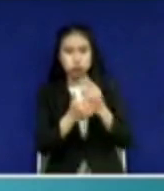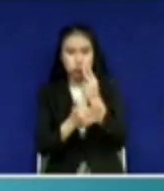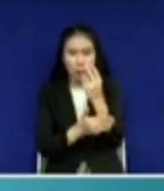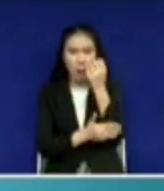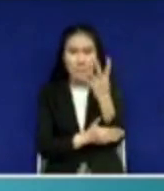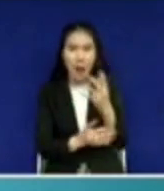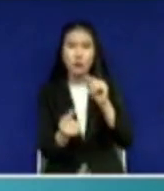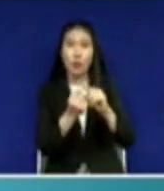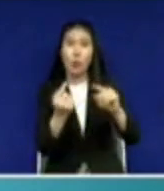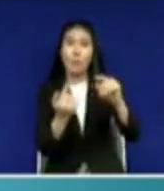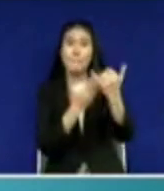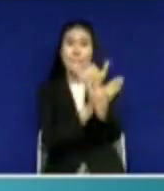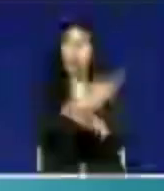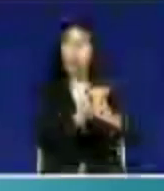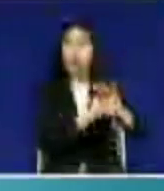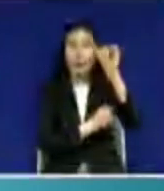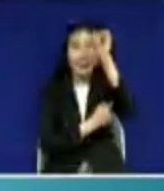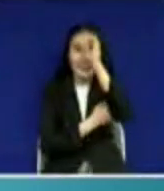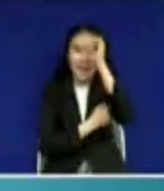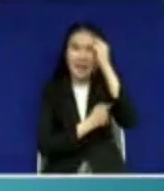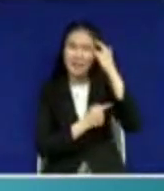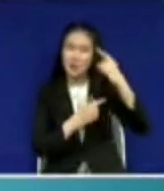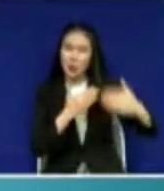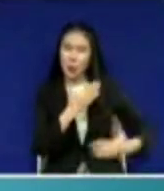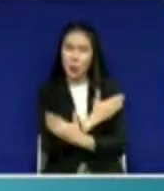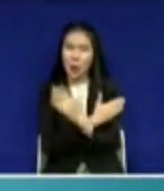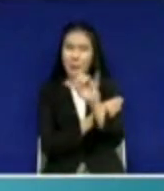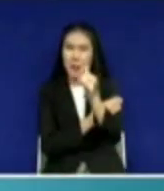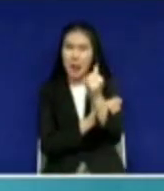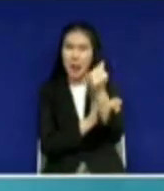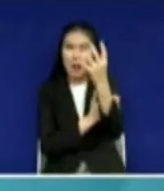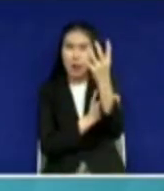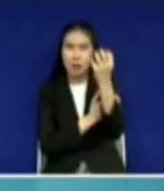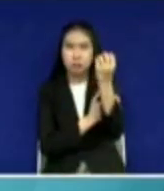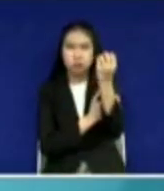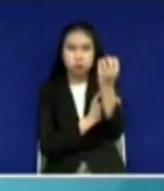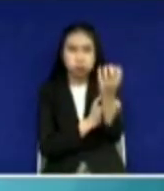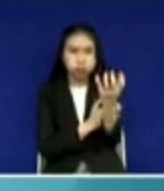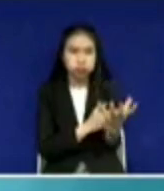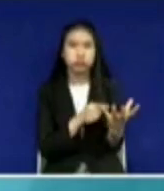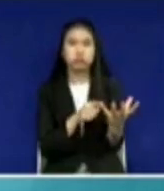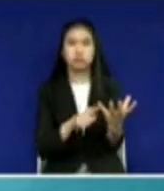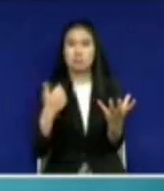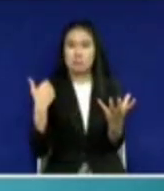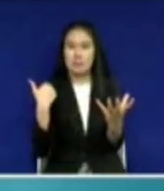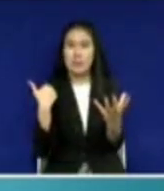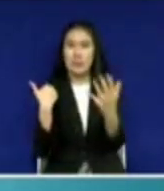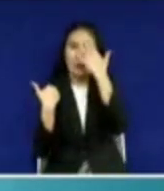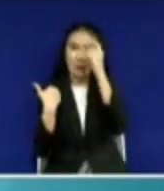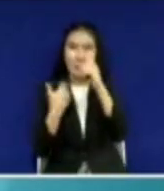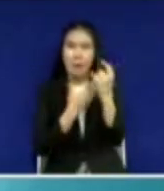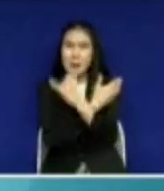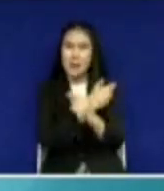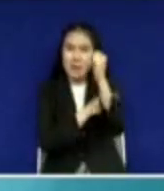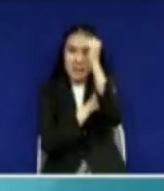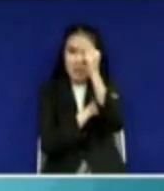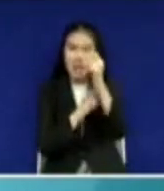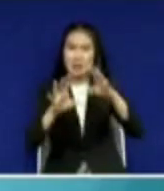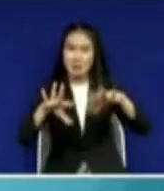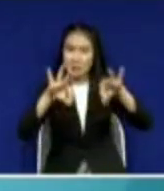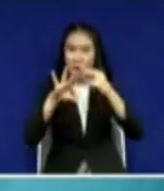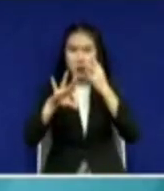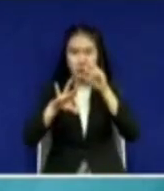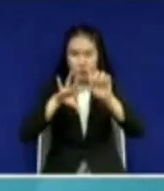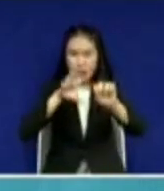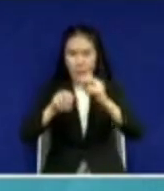ในประเทศอินเดียค่ะแล้วแนวโน้มก็เพิ่มขึ้นมากอย่างต่อเนื่องนะคะประเทศอินเดียเป็นประเทศที่เราต้องจับตาดูสถ